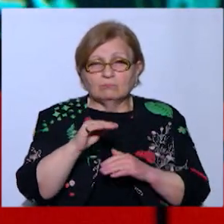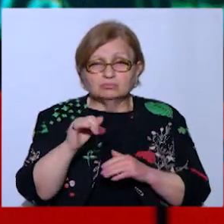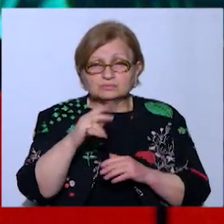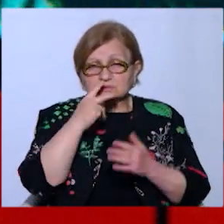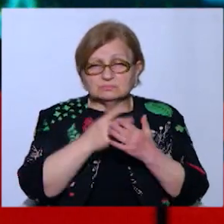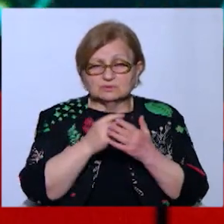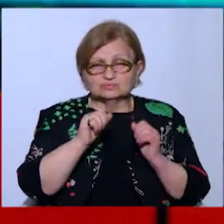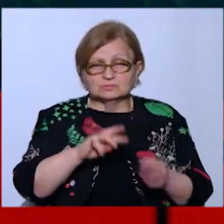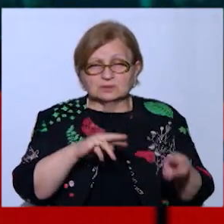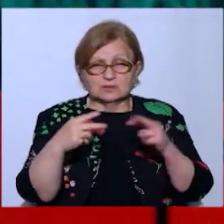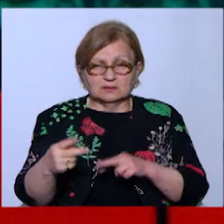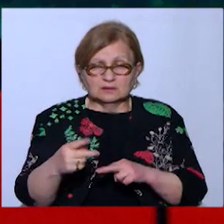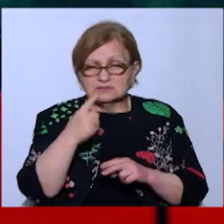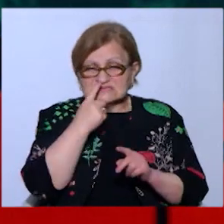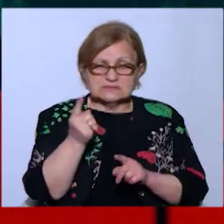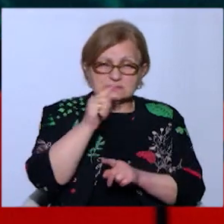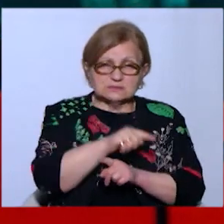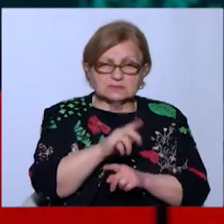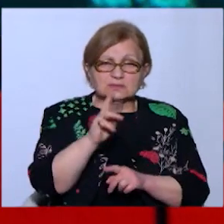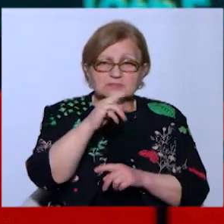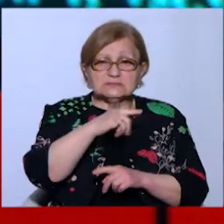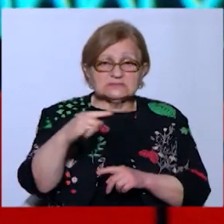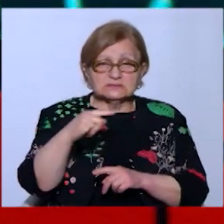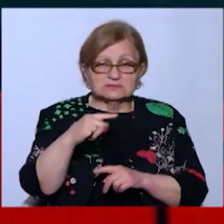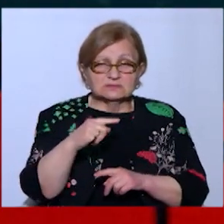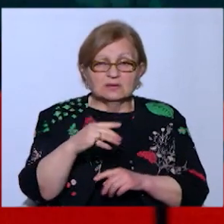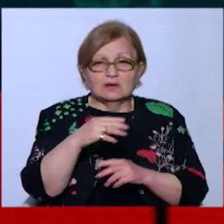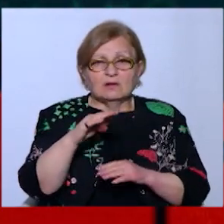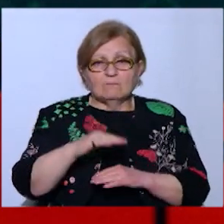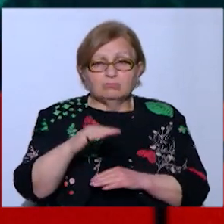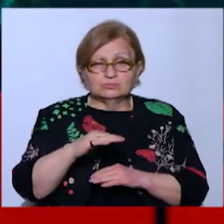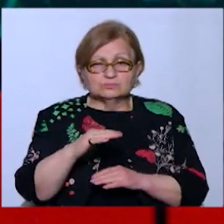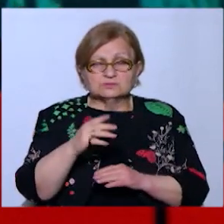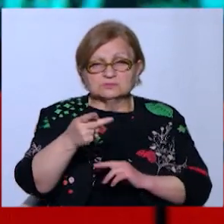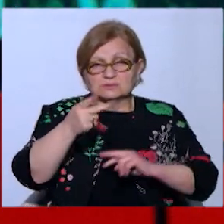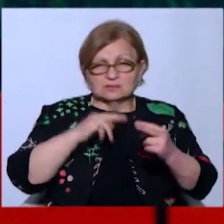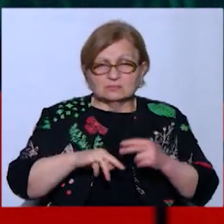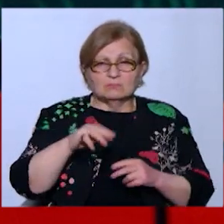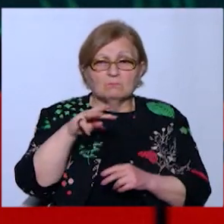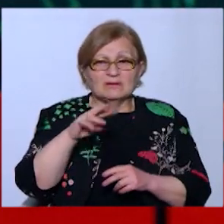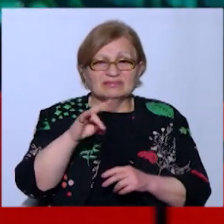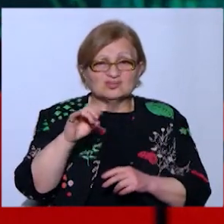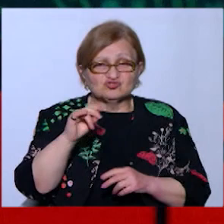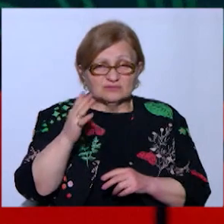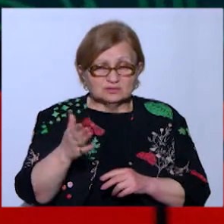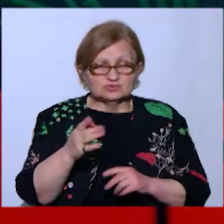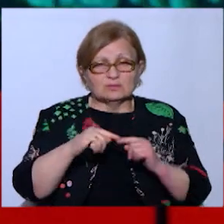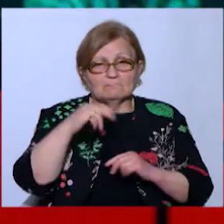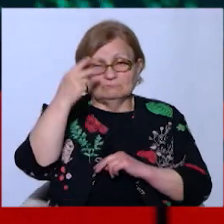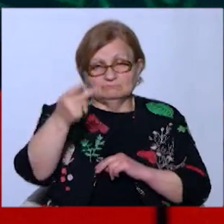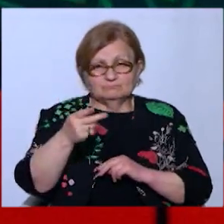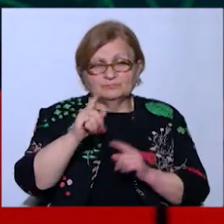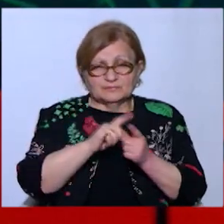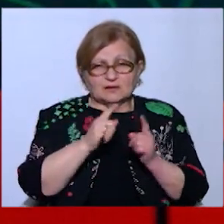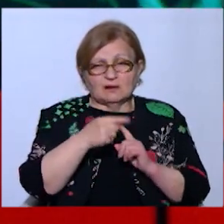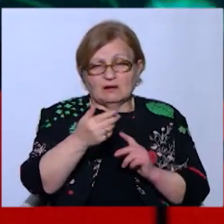შეიძლება გადავიდეს ლოგარითმის წინ წილადში, ფუძის მაჩვენებელი მნიშვნელში, ხოლო არგუმენტის მაჩვენებელი მრიცხველში. ამ